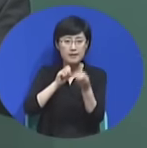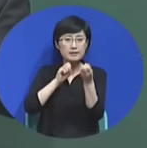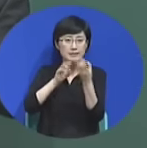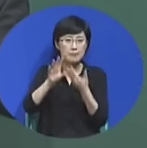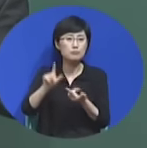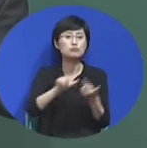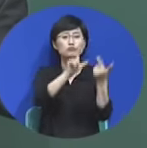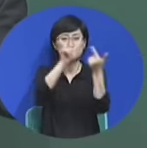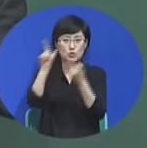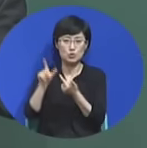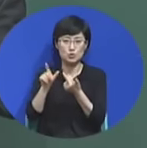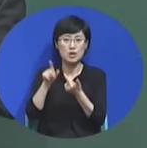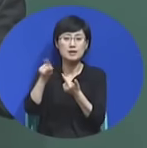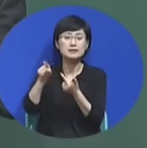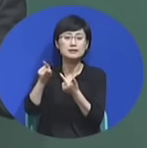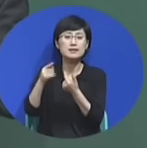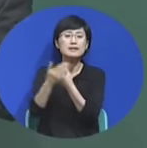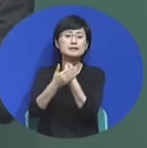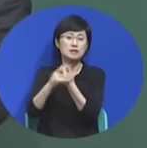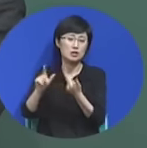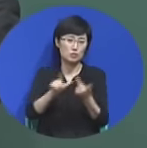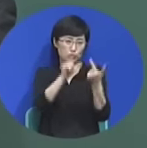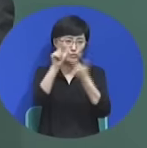여러분들을 축원드리겠습니다.